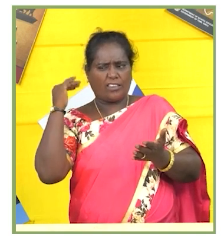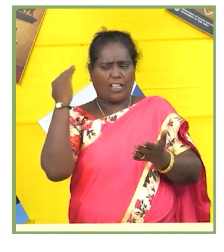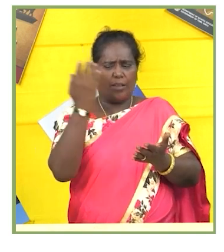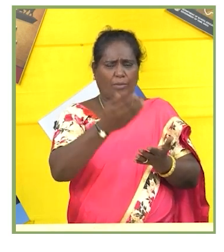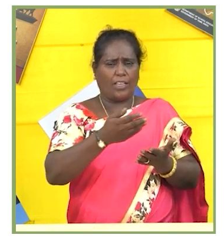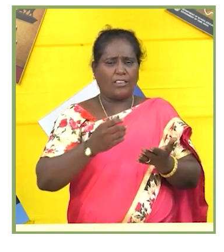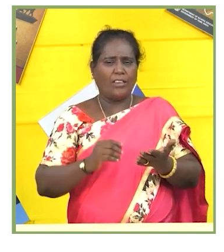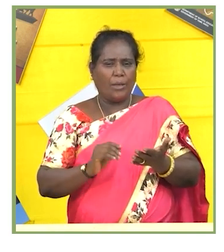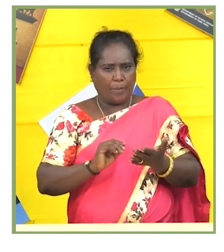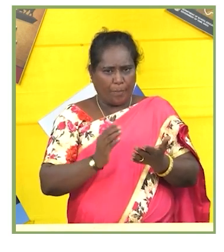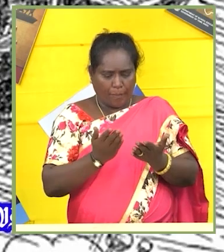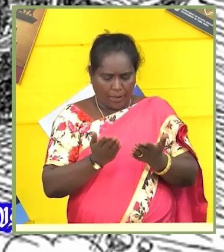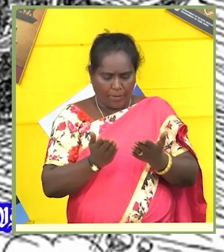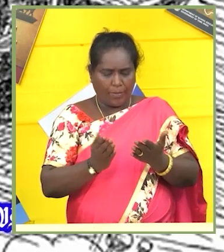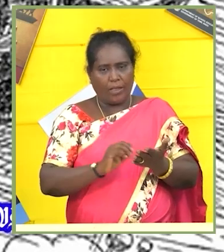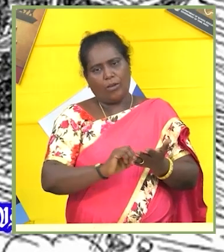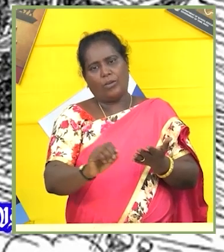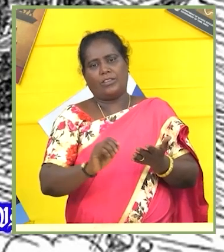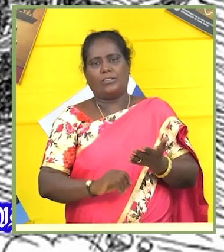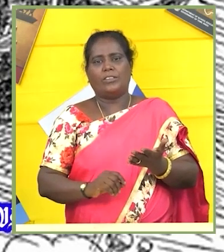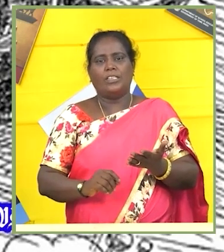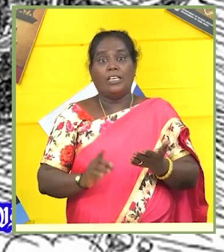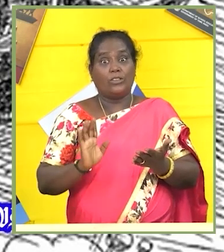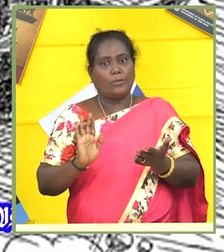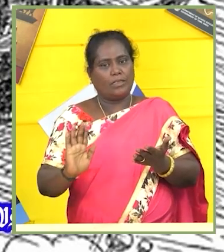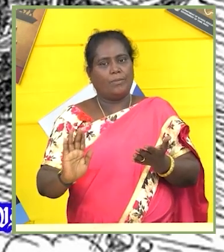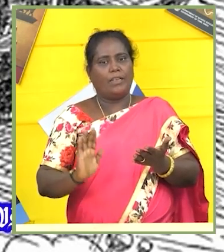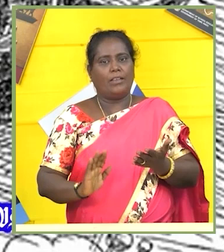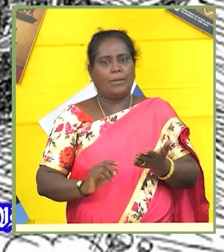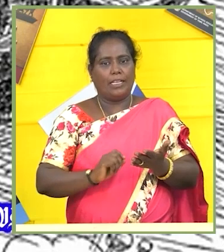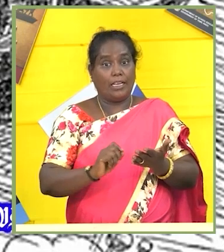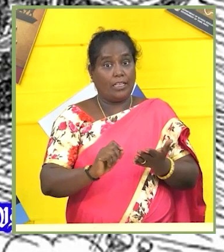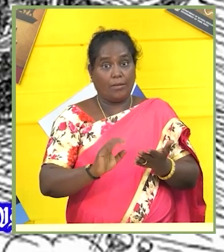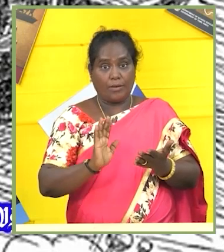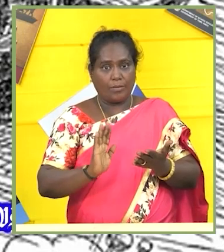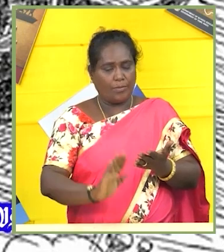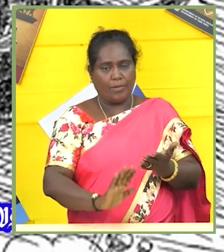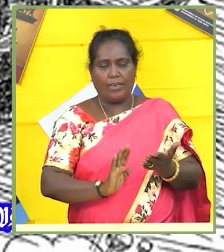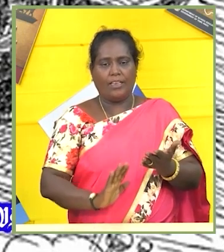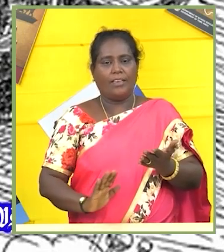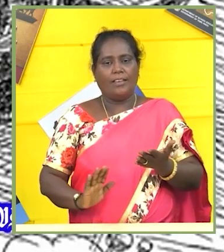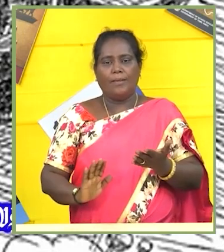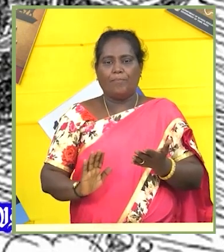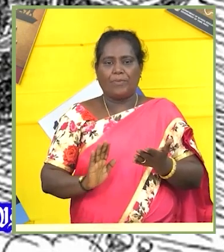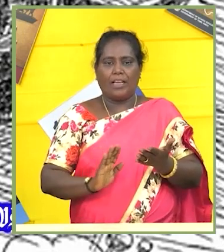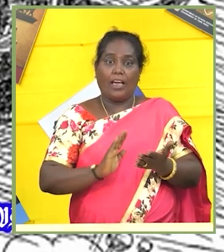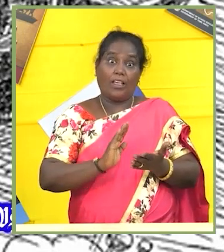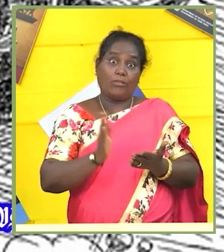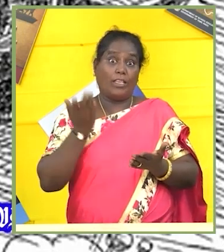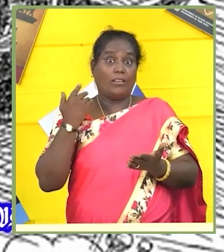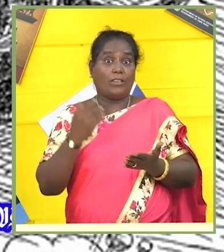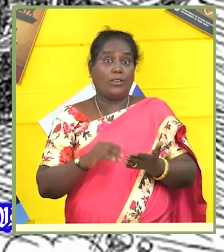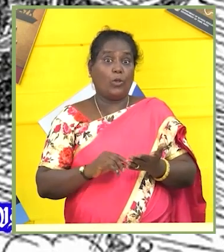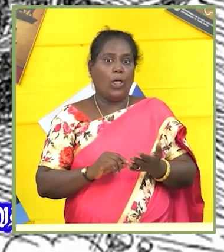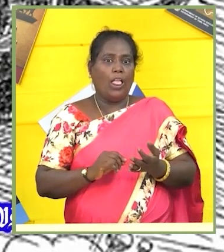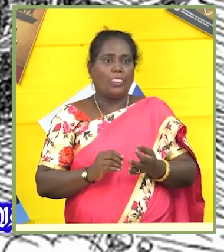ஓவியங்கள், அகழாய்வு. நடுகள் யாருக்காக நடப்படுது? போரில் வீர மரணம் அடைந்தவர்களுக்காகவும்,